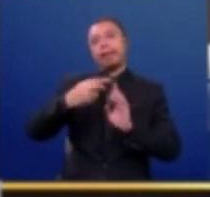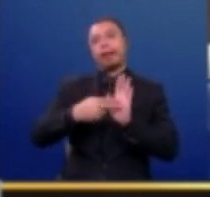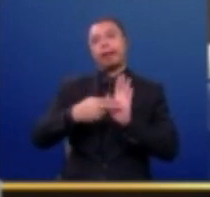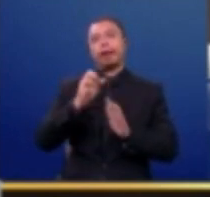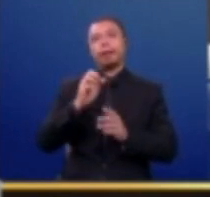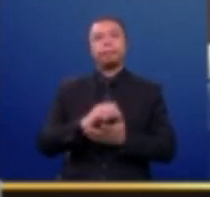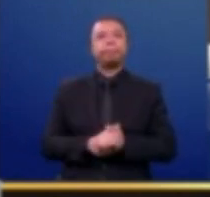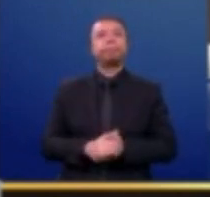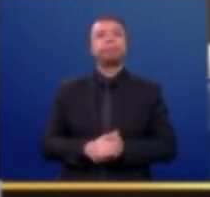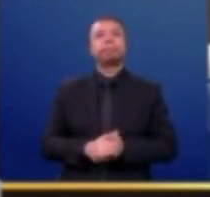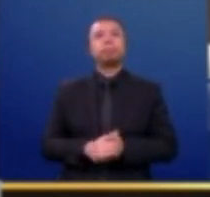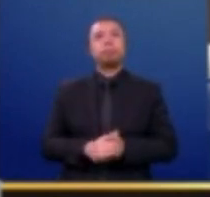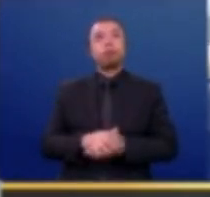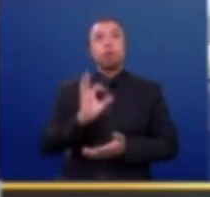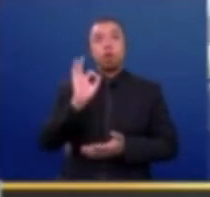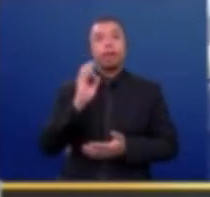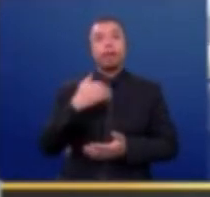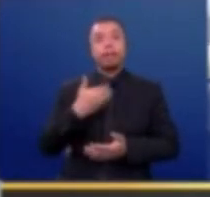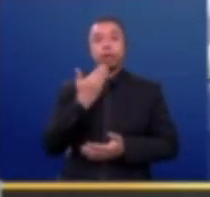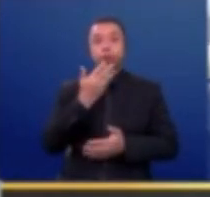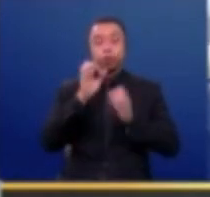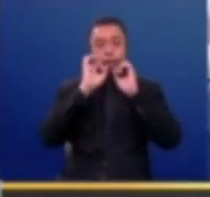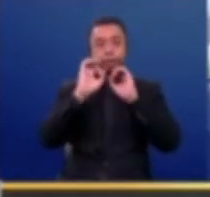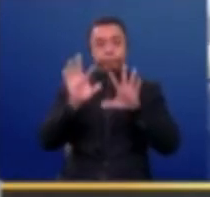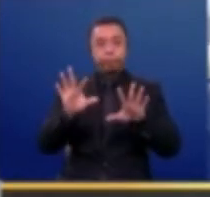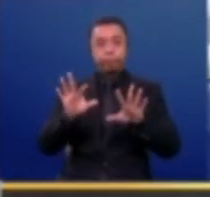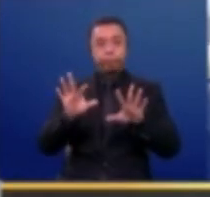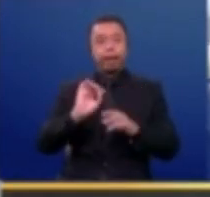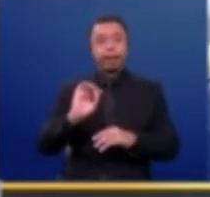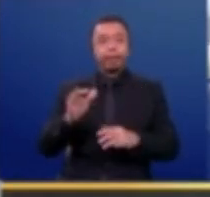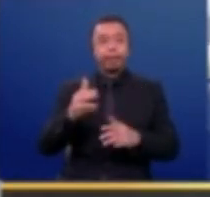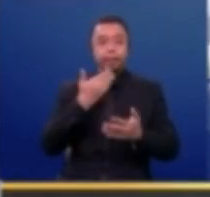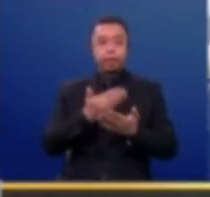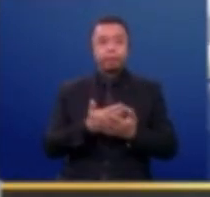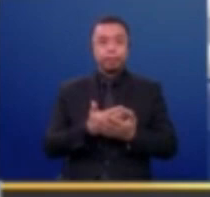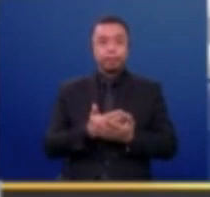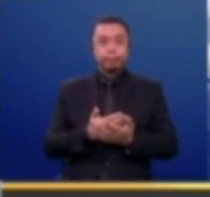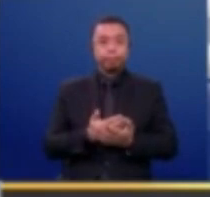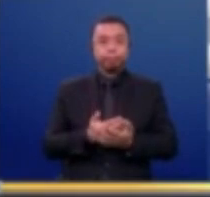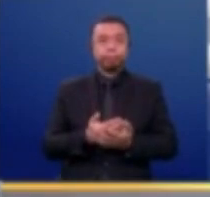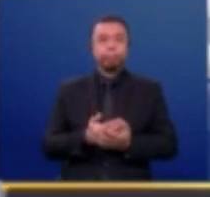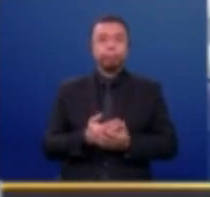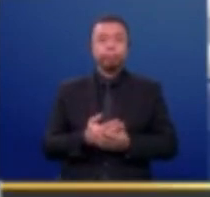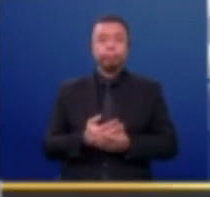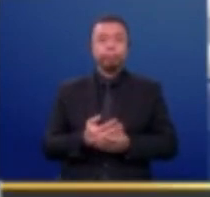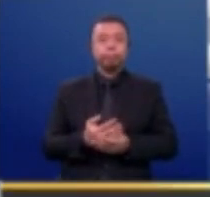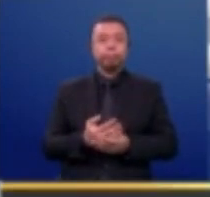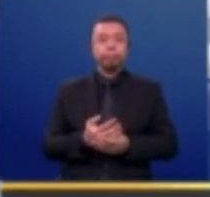Iqbal. Baik, Patsy, kita nantikan informasi berikutnya ya. Terima kasih, Patsy Widakuswara melaporkan langsung dari Inggris.